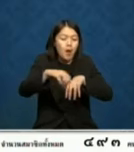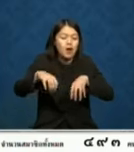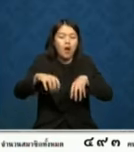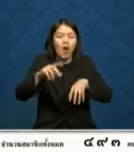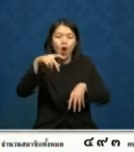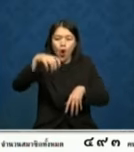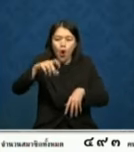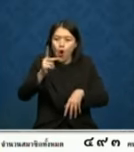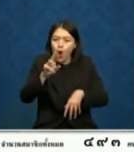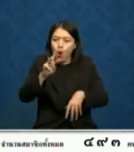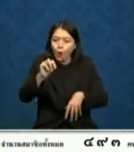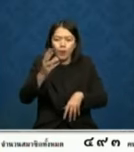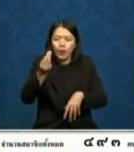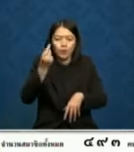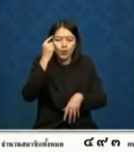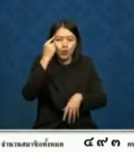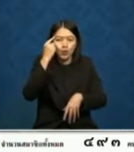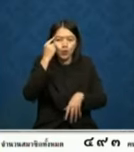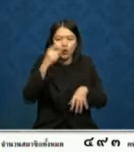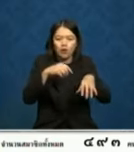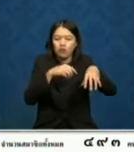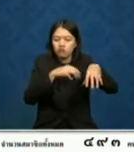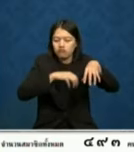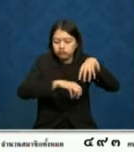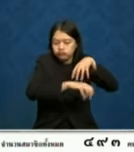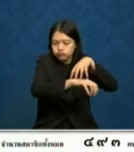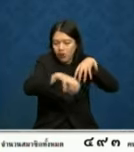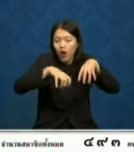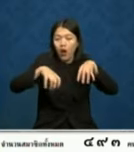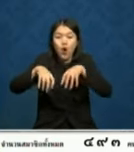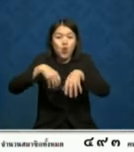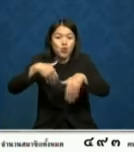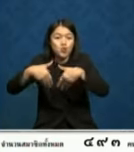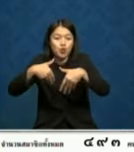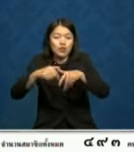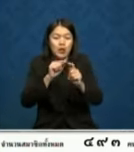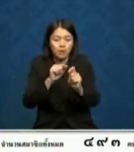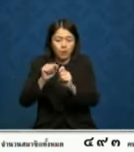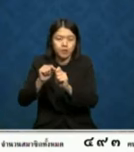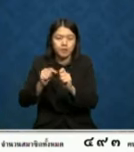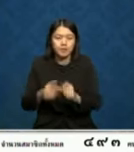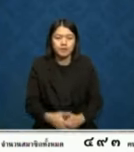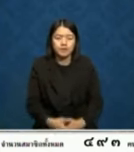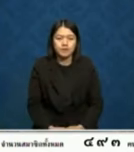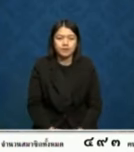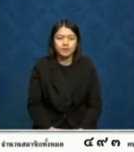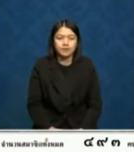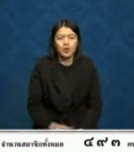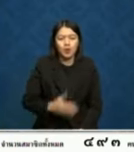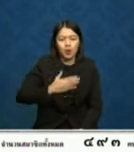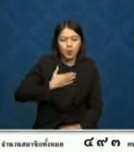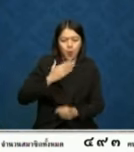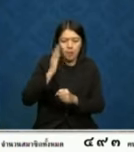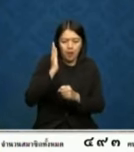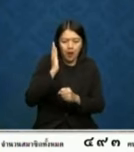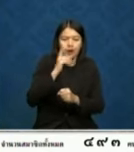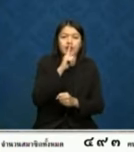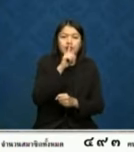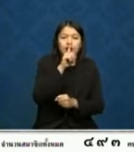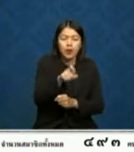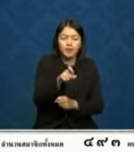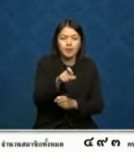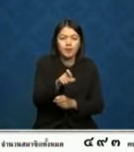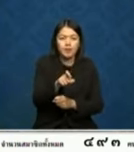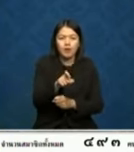กรมไม่รู้อ่ะฮะแต่ว่ามันคือพิธของทั้งตำบลและทั้งชุมชนนะครับพอผมอภิปรายตั้งกระทู้แล้วลงไป